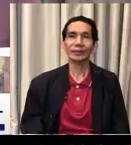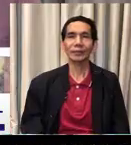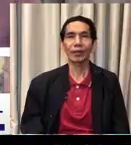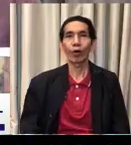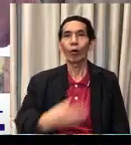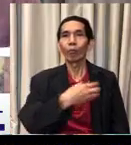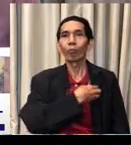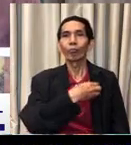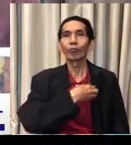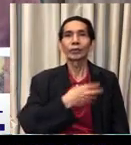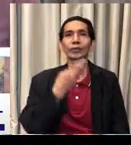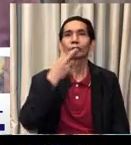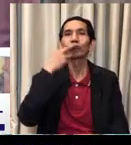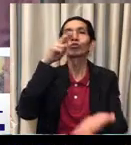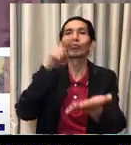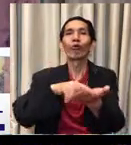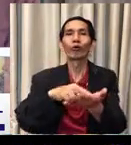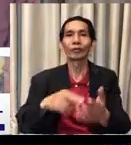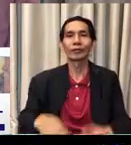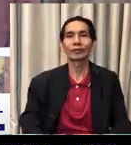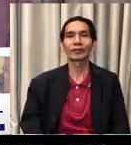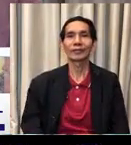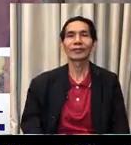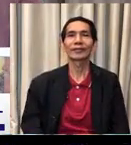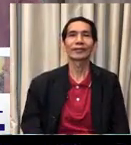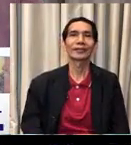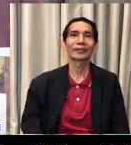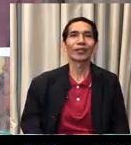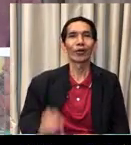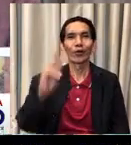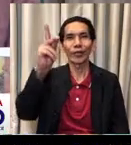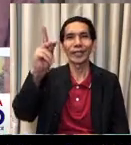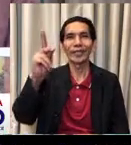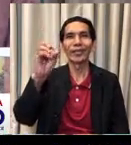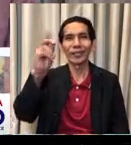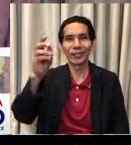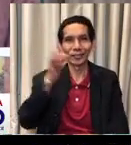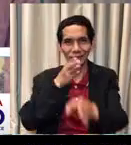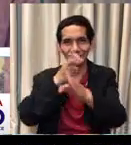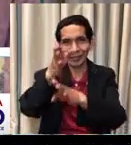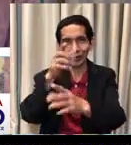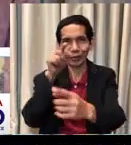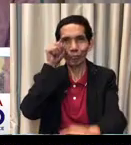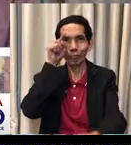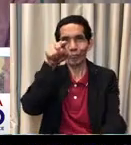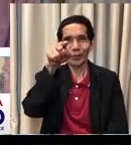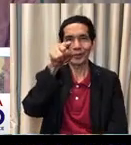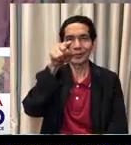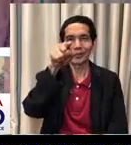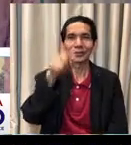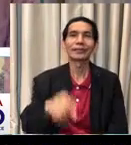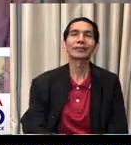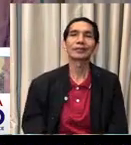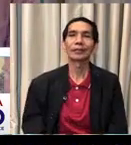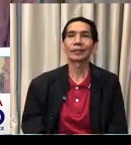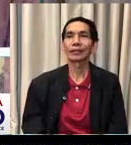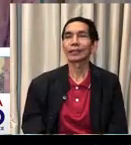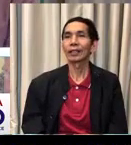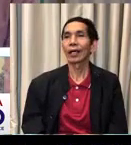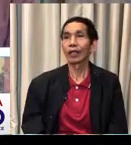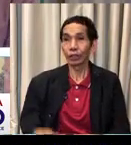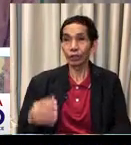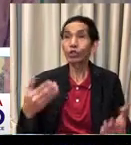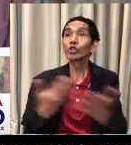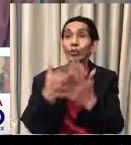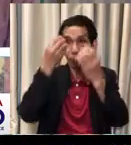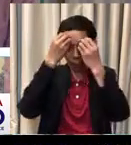Hindi, joke lang. Hindi, okay na to. Straight to the point. Okay, update kayo.